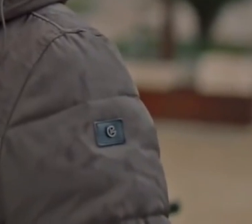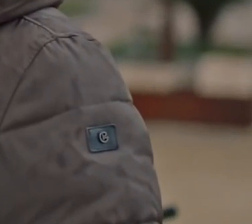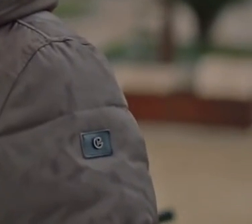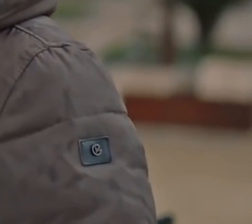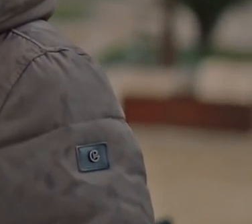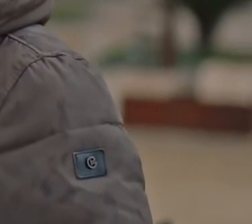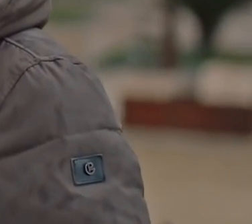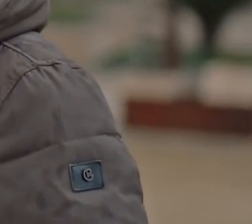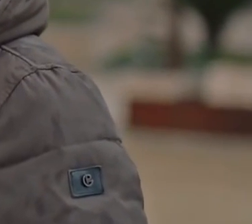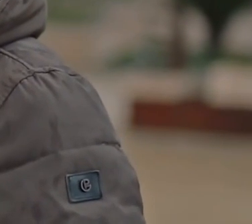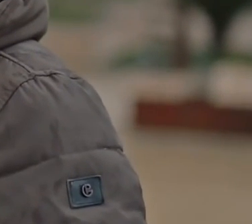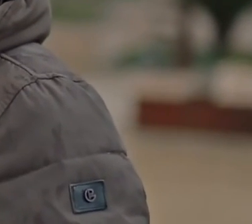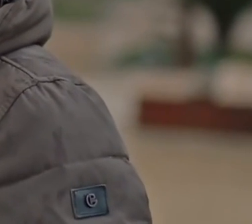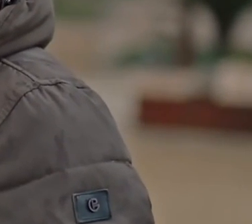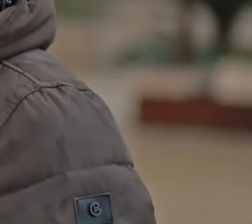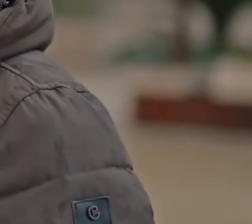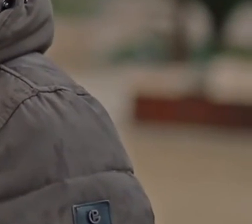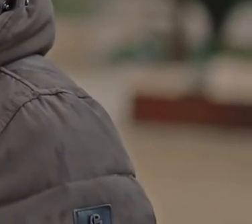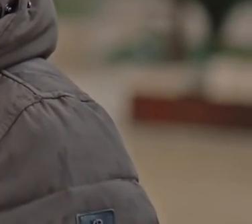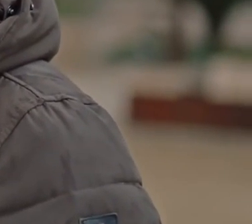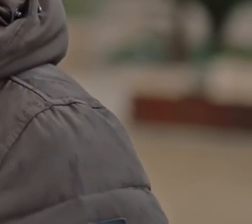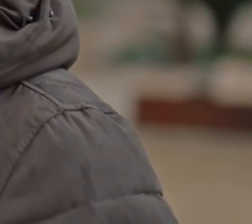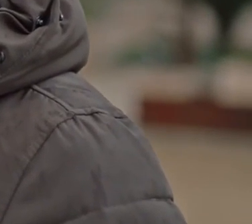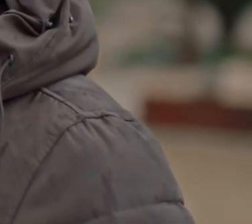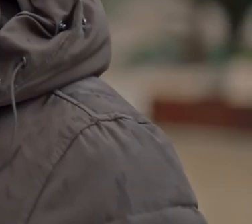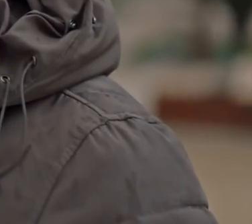Şaşkın halde öylece duran İbrahim Nalan'a döndü.